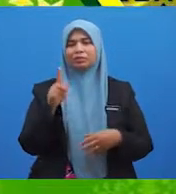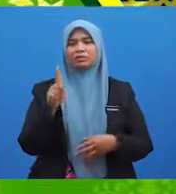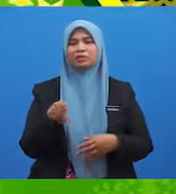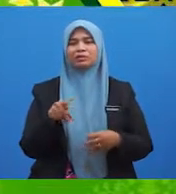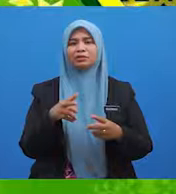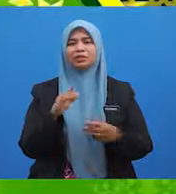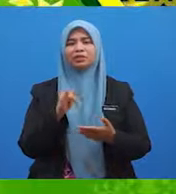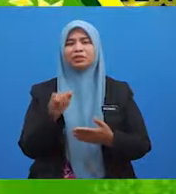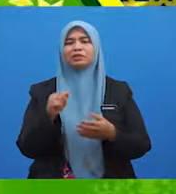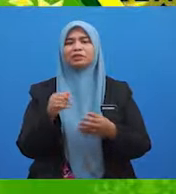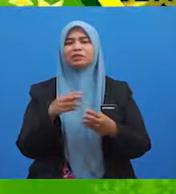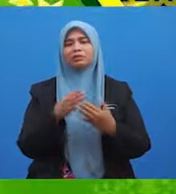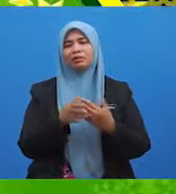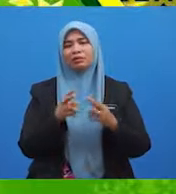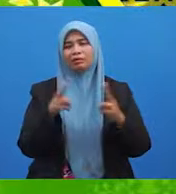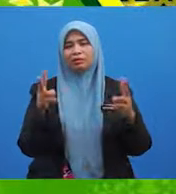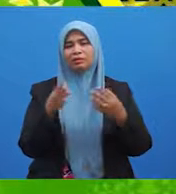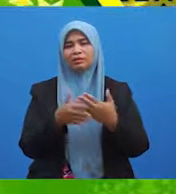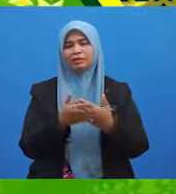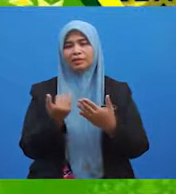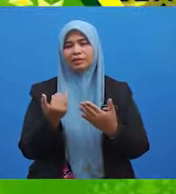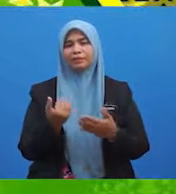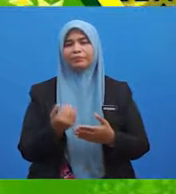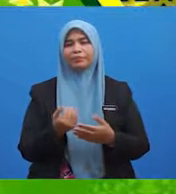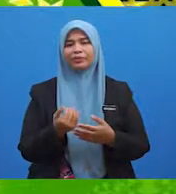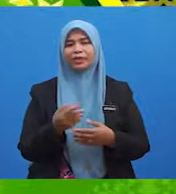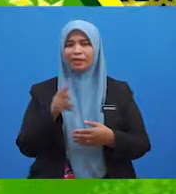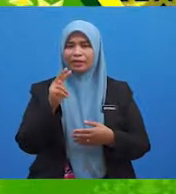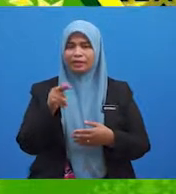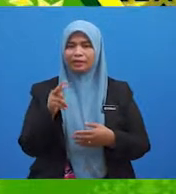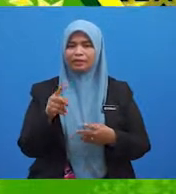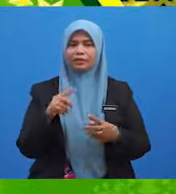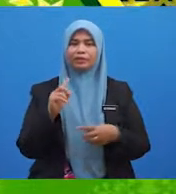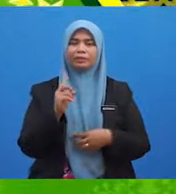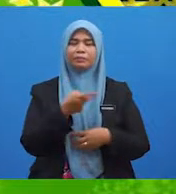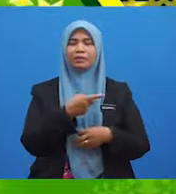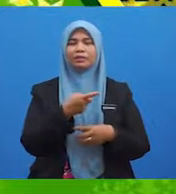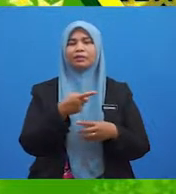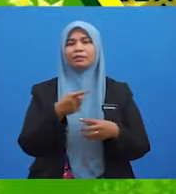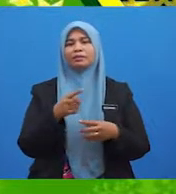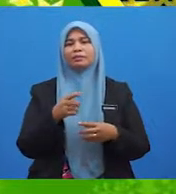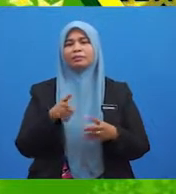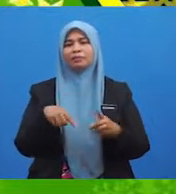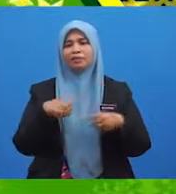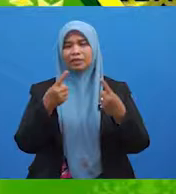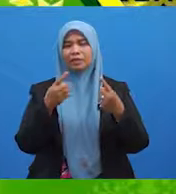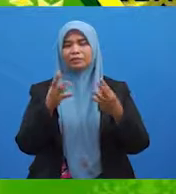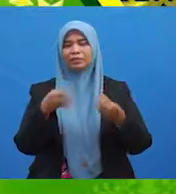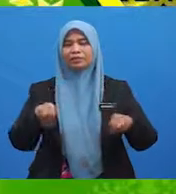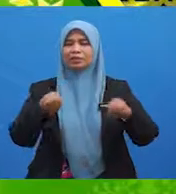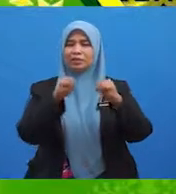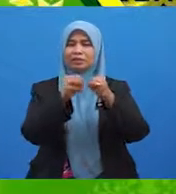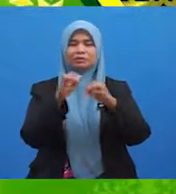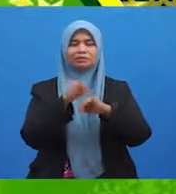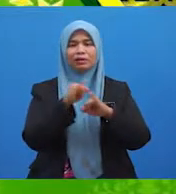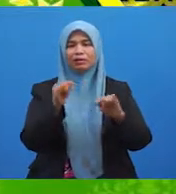ianya senang kan? Nanti apabila ke masjid, jangan terus duduk. Laksanakanlah sunnah ini